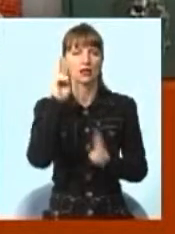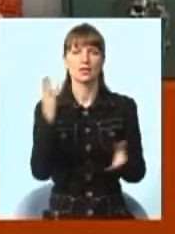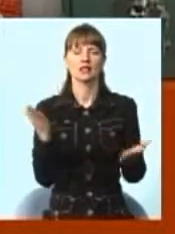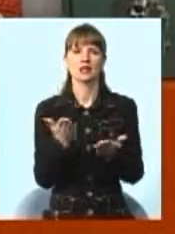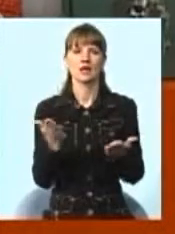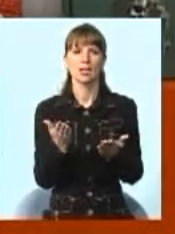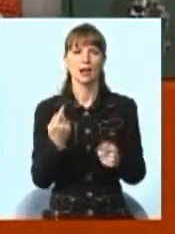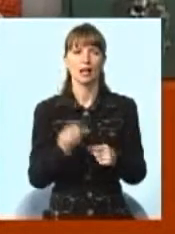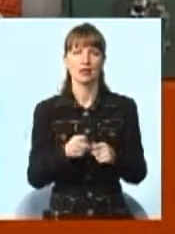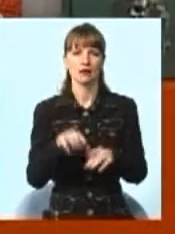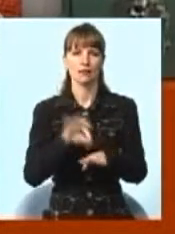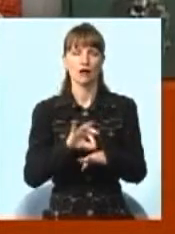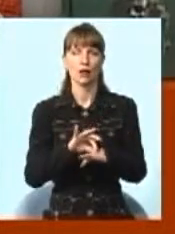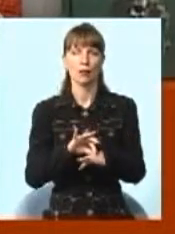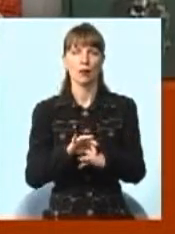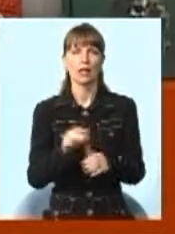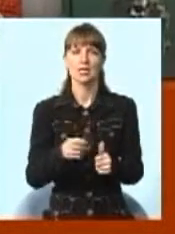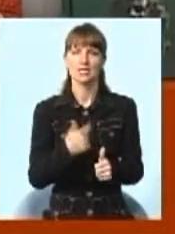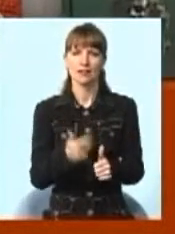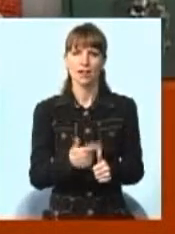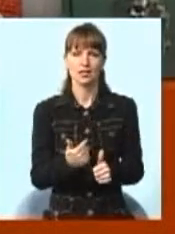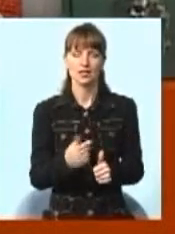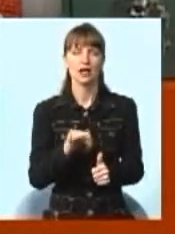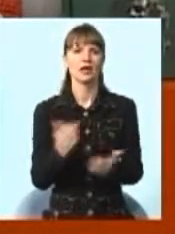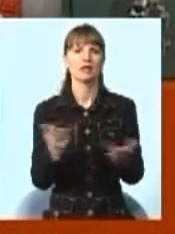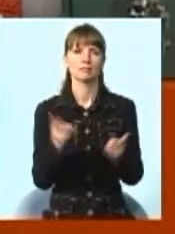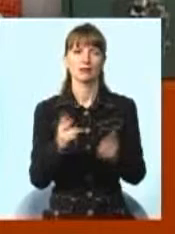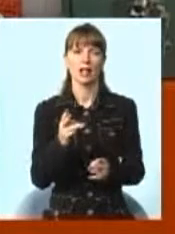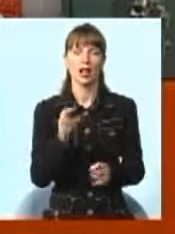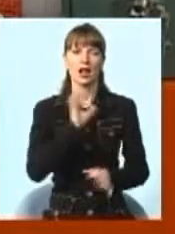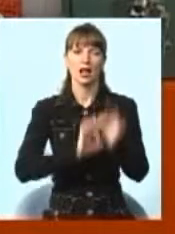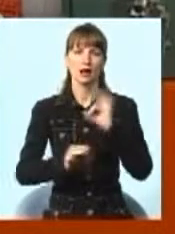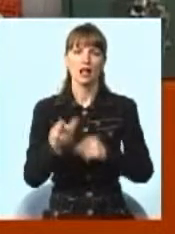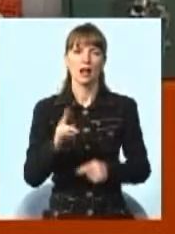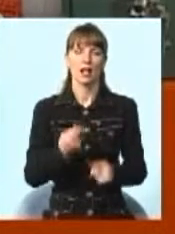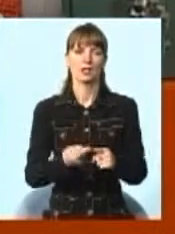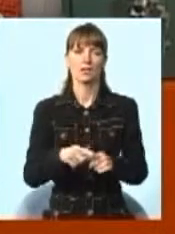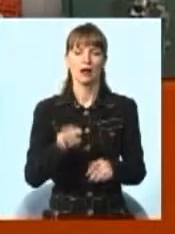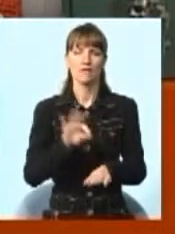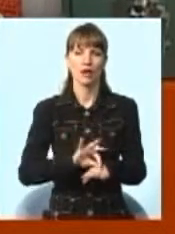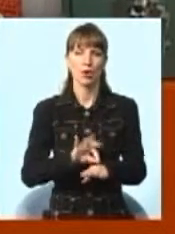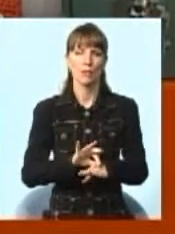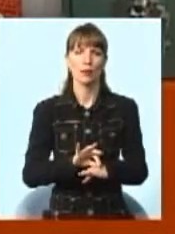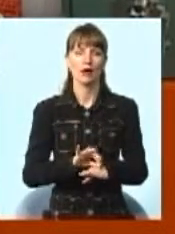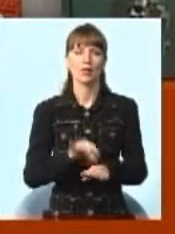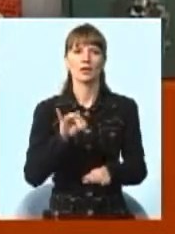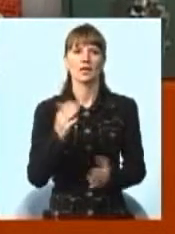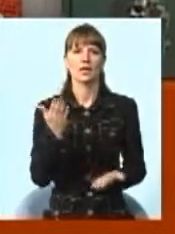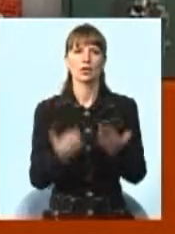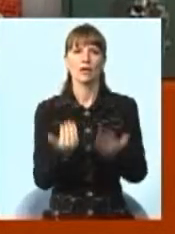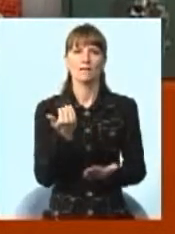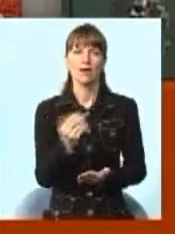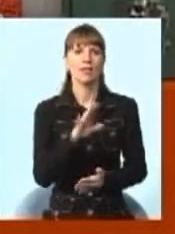як ця хвороба називається, які потрібні ліки для цієї хвороби. І якщо ви